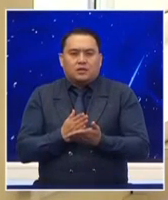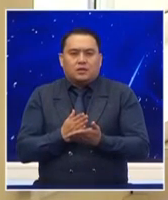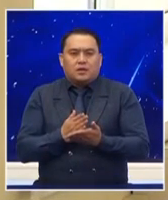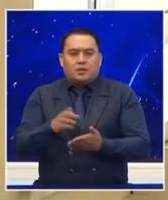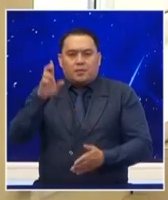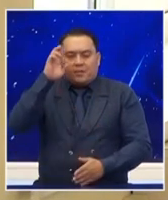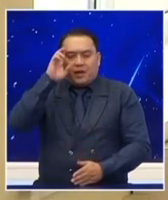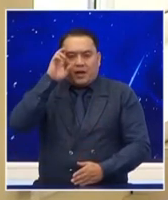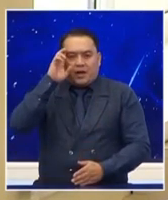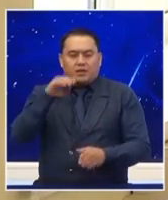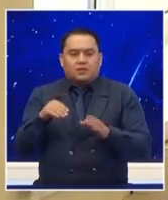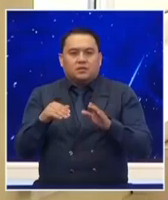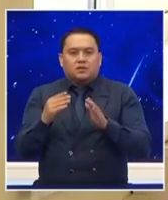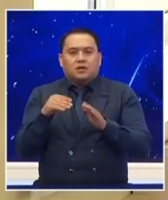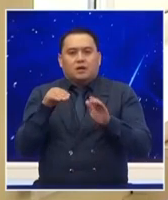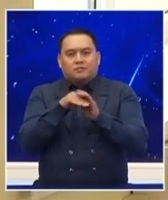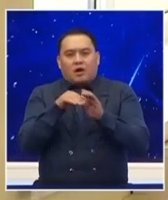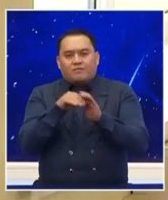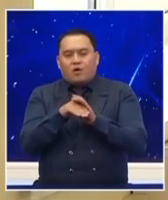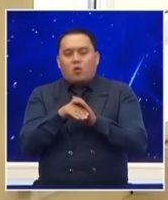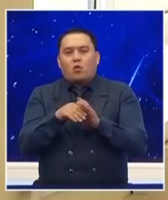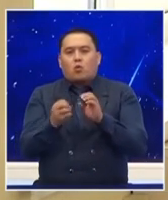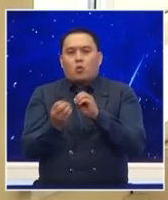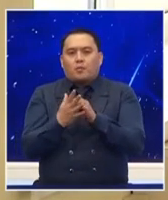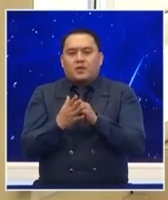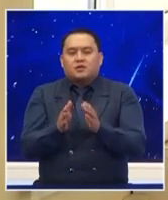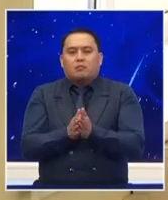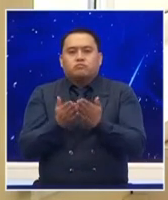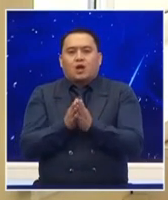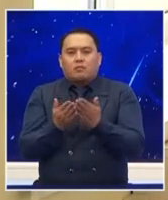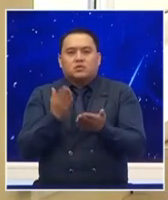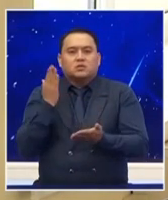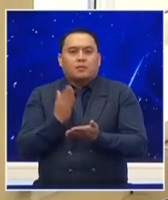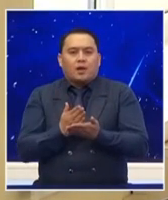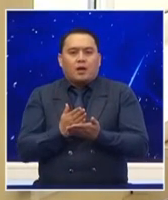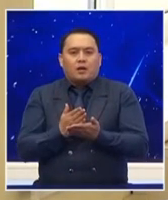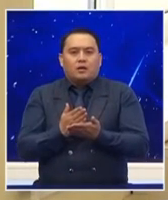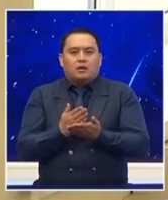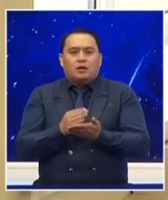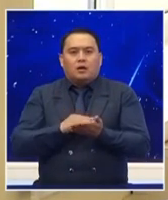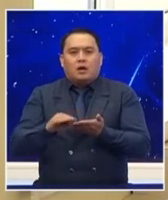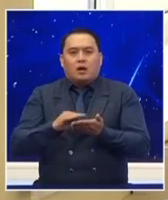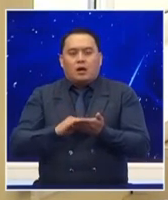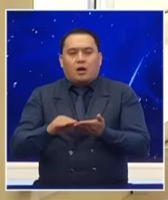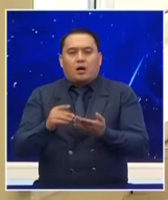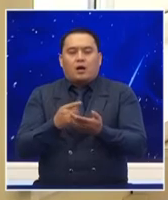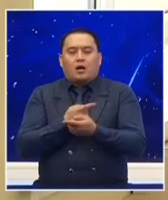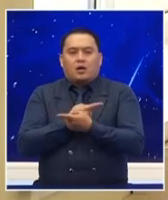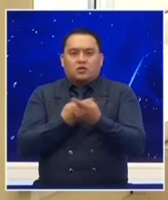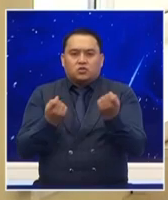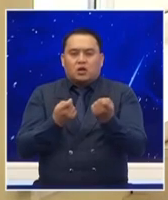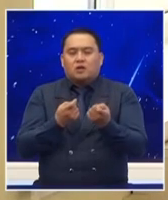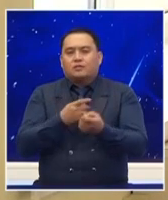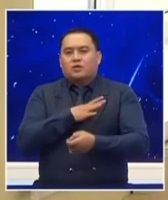Жансүгіровтің мемлекеттік архивте 15 папкасы бар. Сол папкасының ішінде әлі де халыққа жетпей жатқан, жалпы оқырмандарға